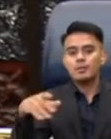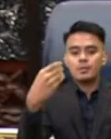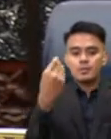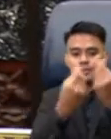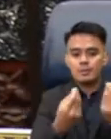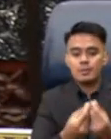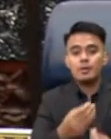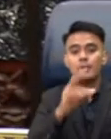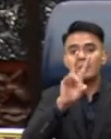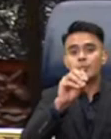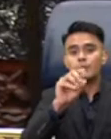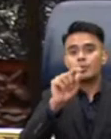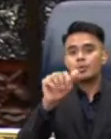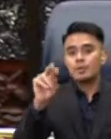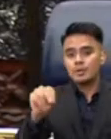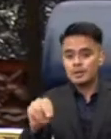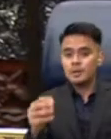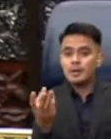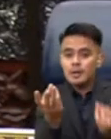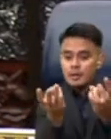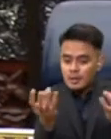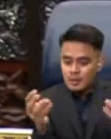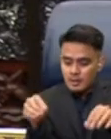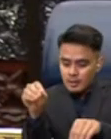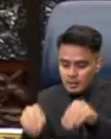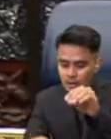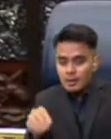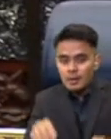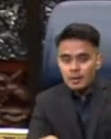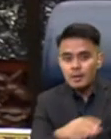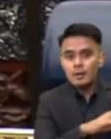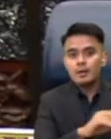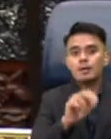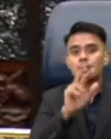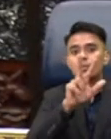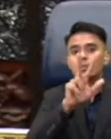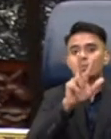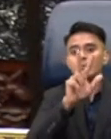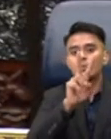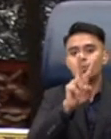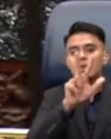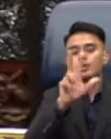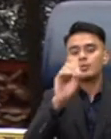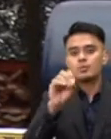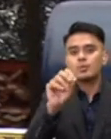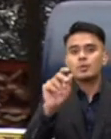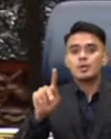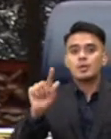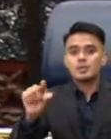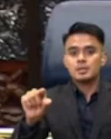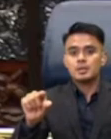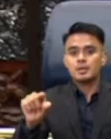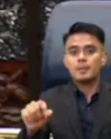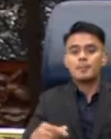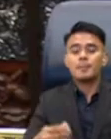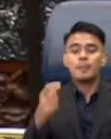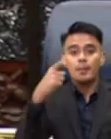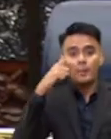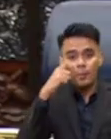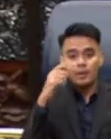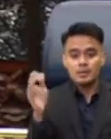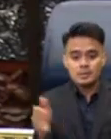70 Tan Metrik benih bawang dan 230 kg biji benih bawang kecil